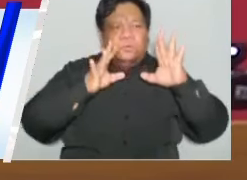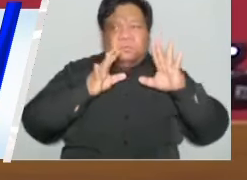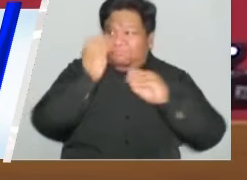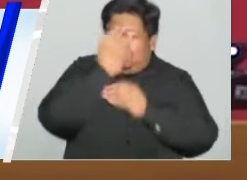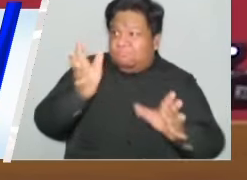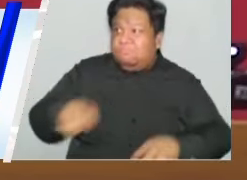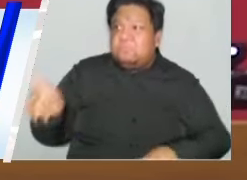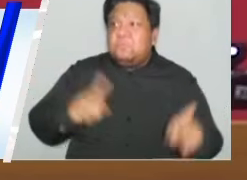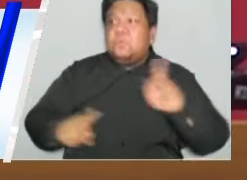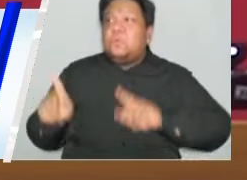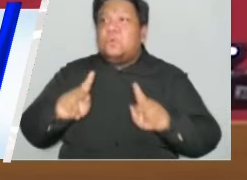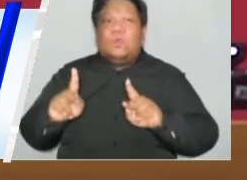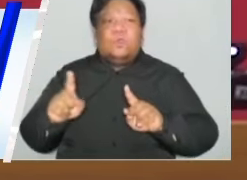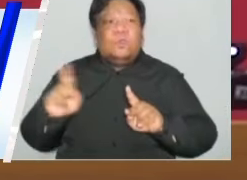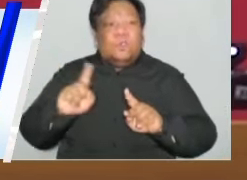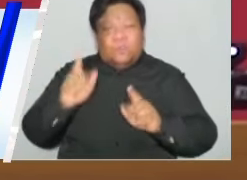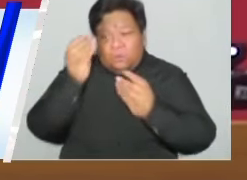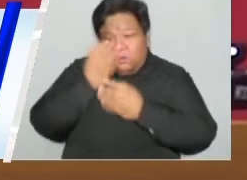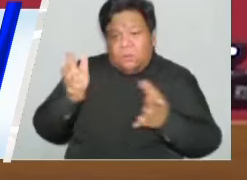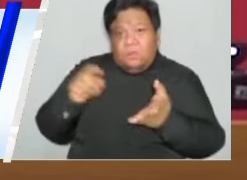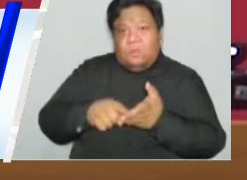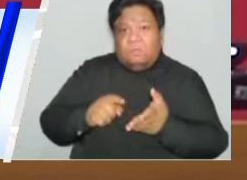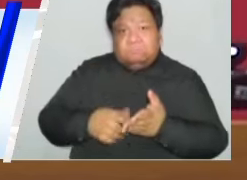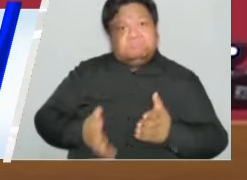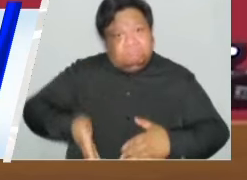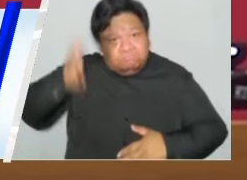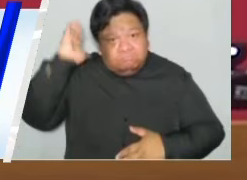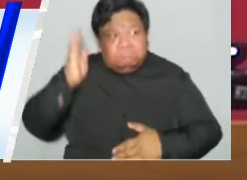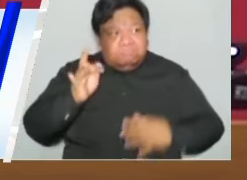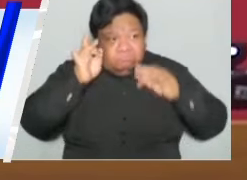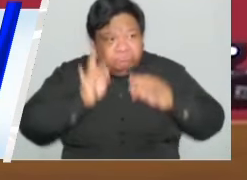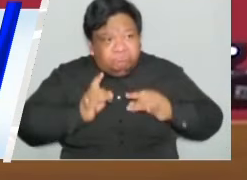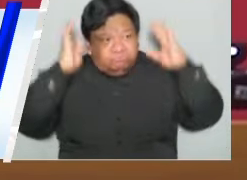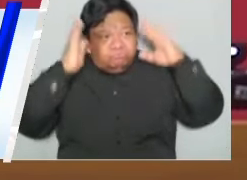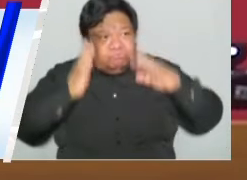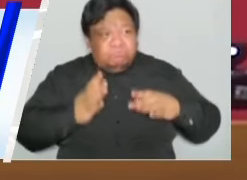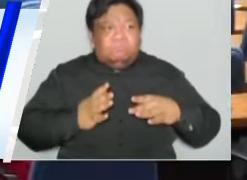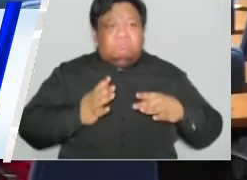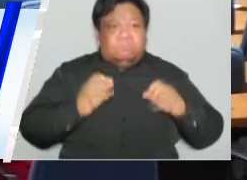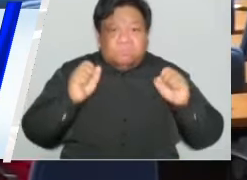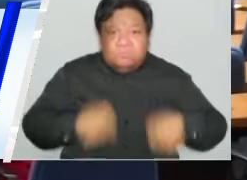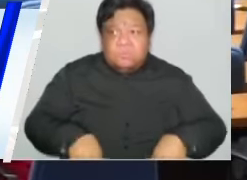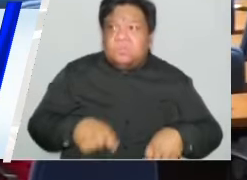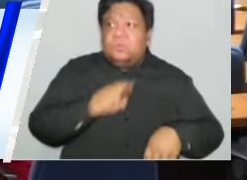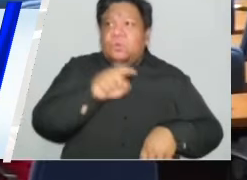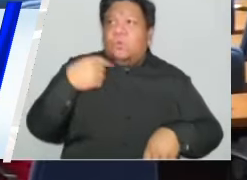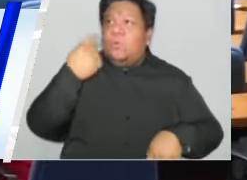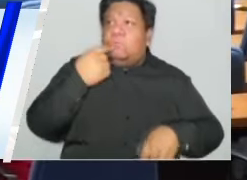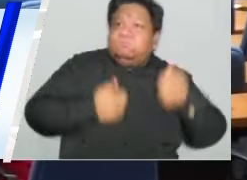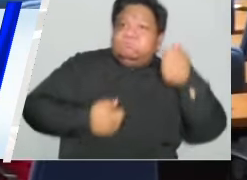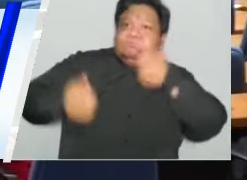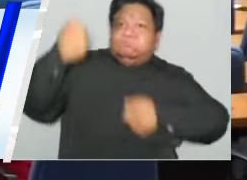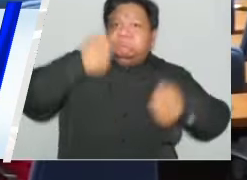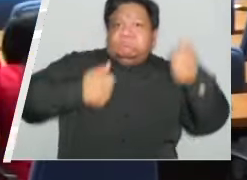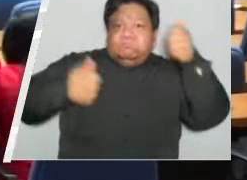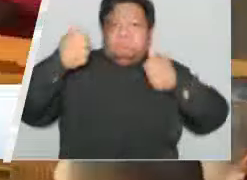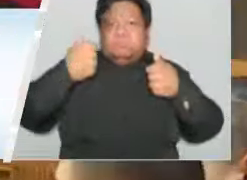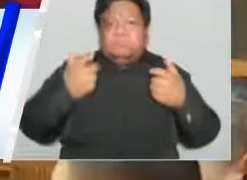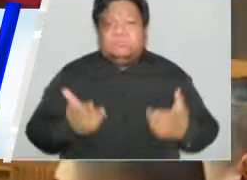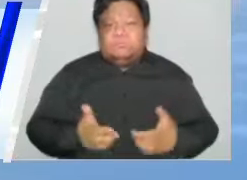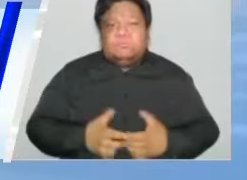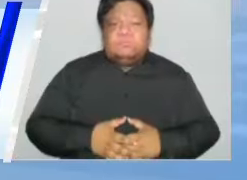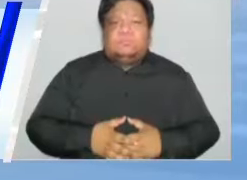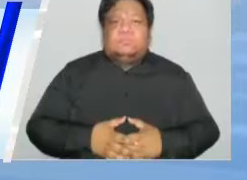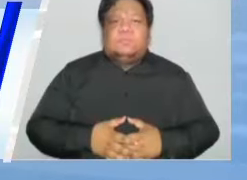message that violence can be contemplated by those in positions of power. Giit ni Romualdez, panglilihis sa tunay